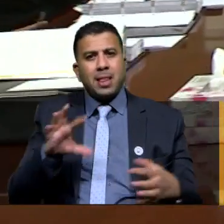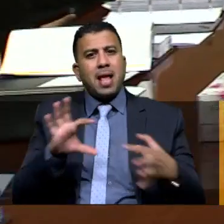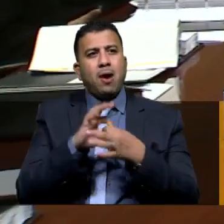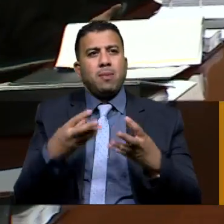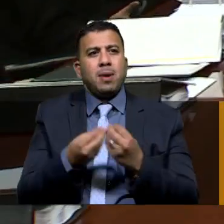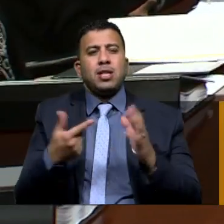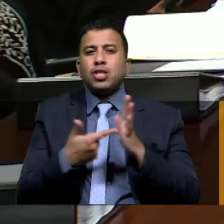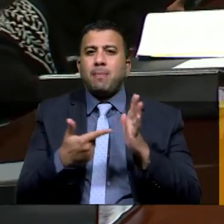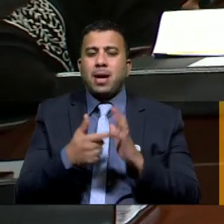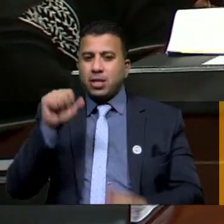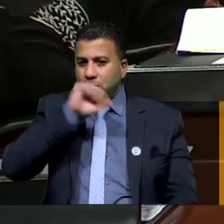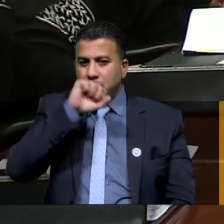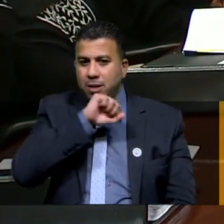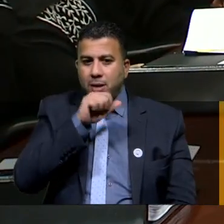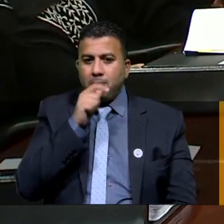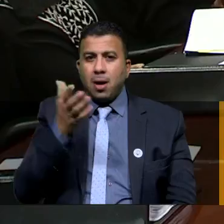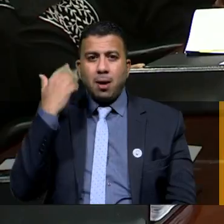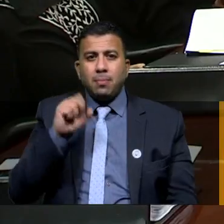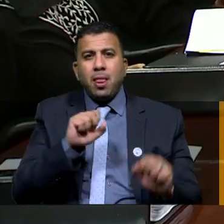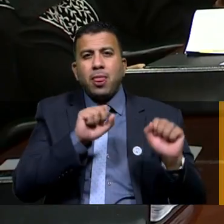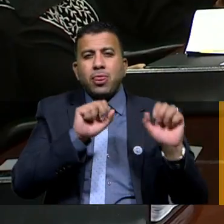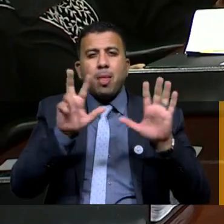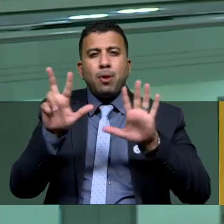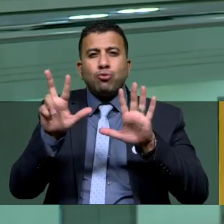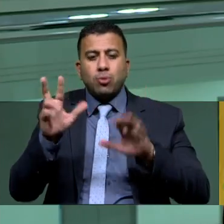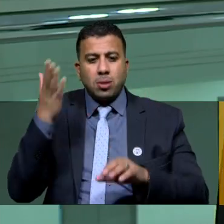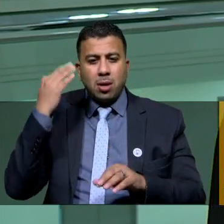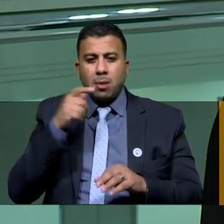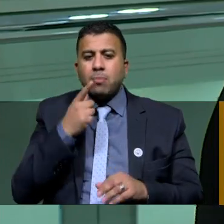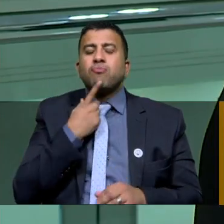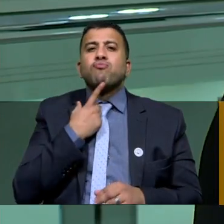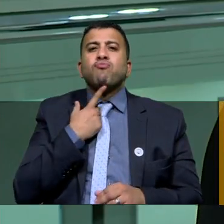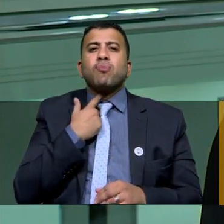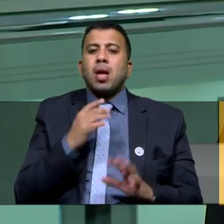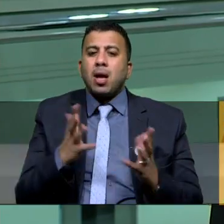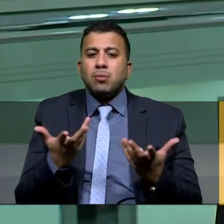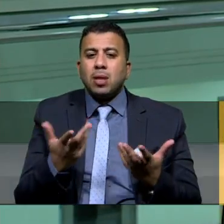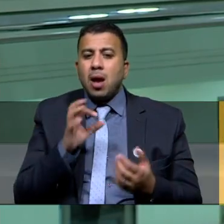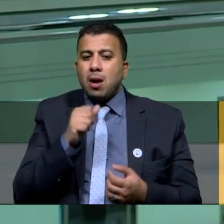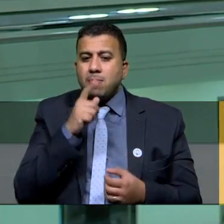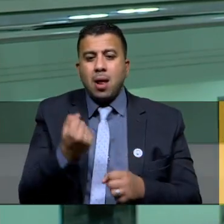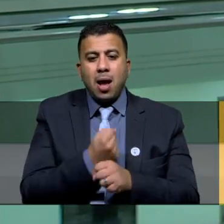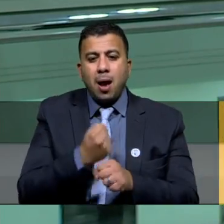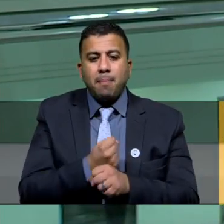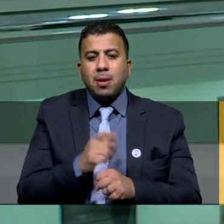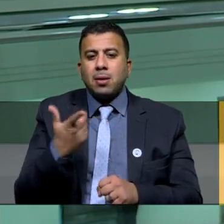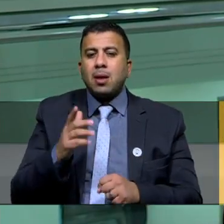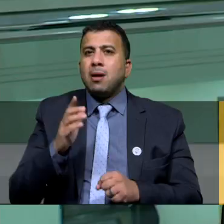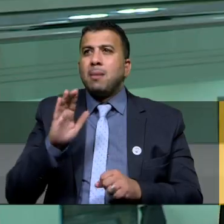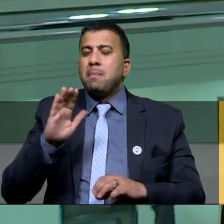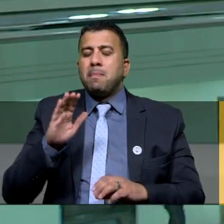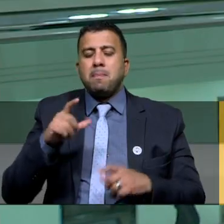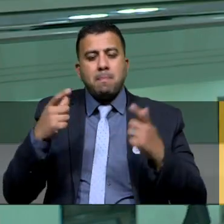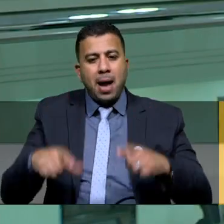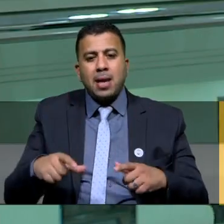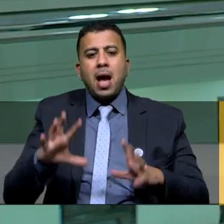جامعة الشارقة. بدأنا من 8 شهور في صياغة ماذا نريد لهذا العضو أو من يعمل في البرلمان، سواء كان محلي